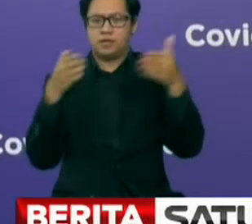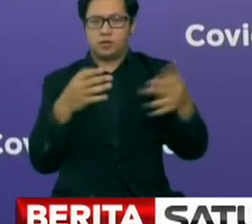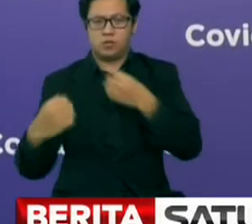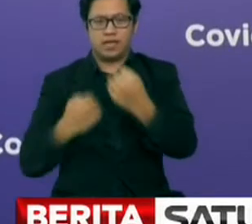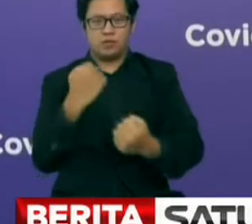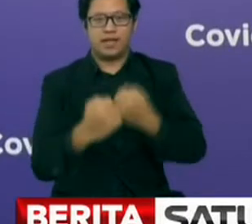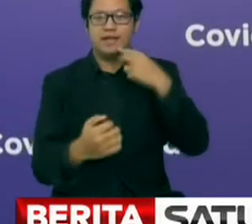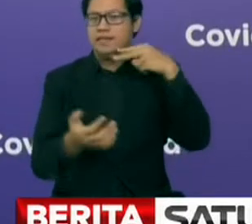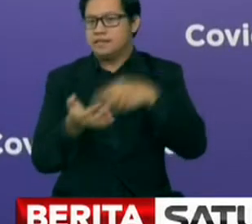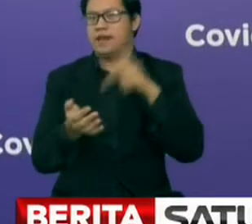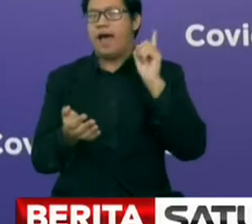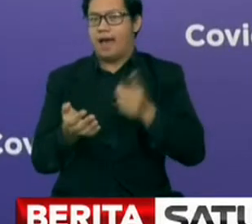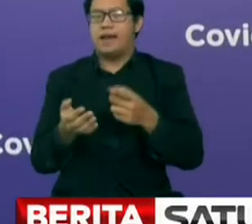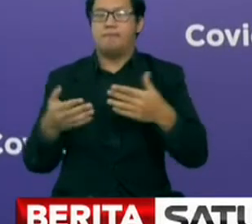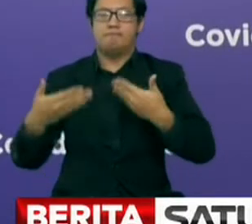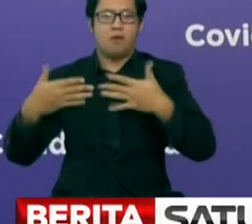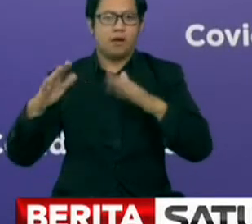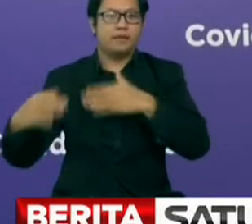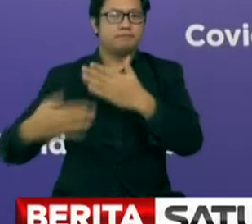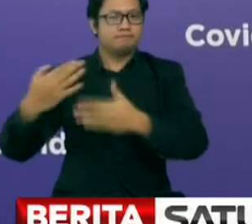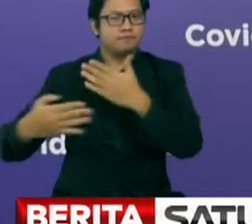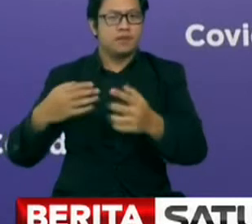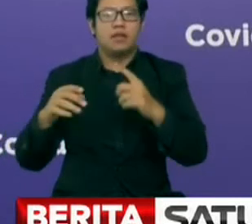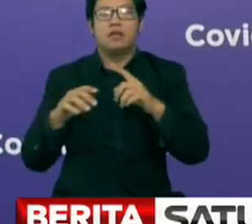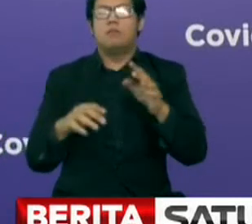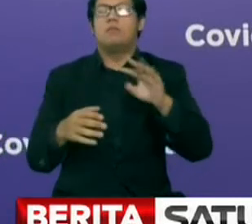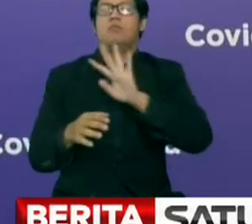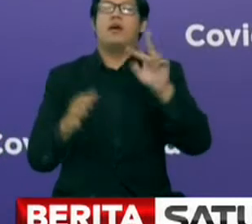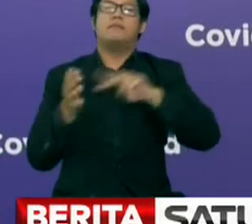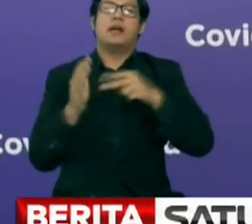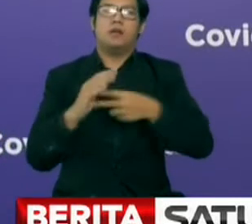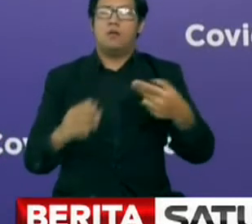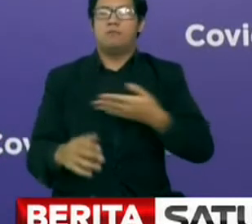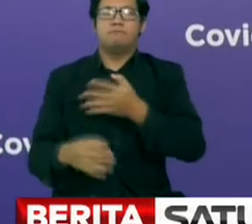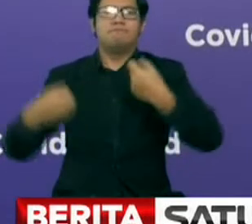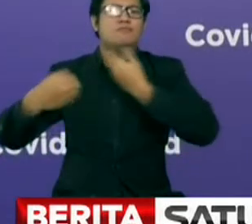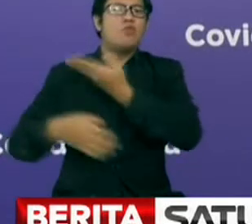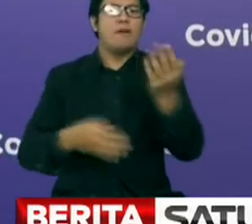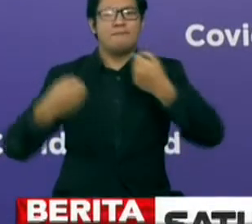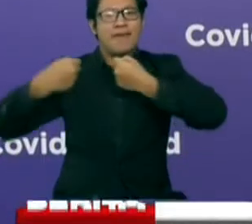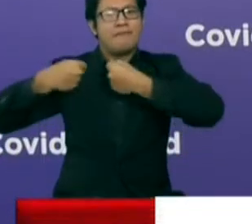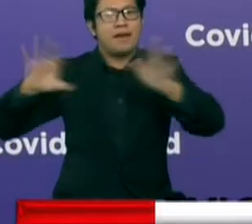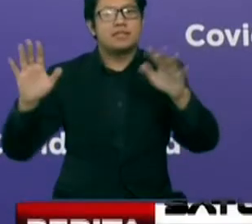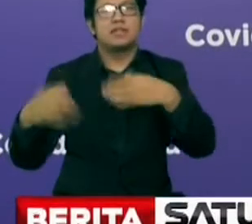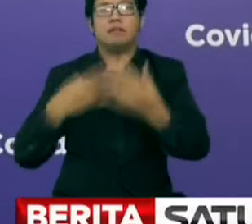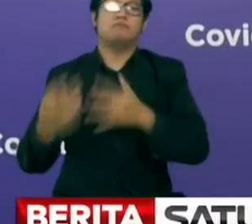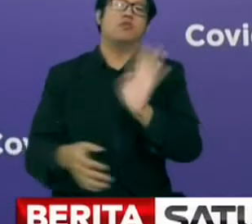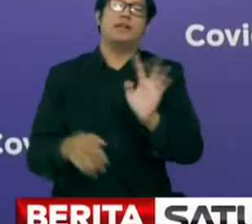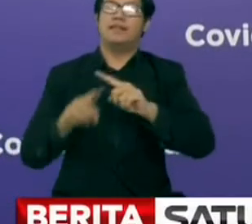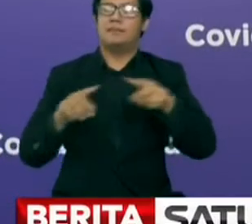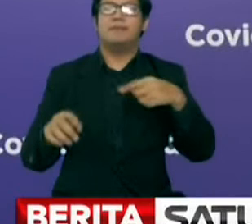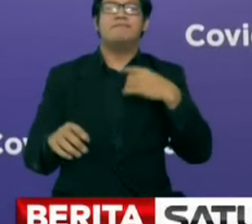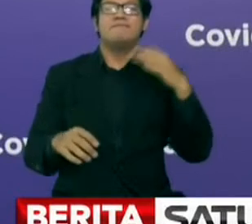yang masih diizinkan bukan berarti kemudian dengan bebas semuanya menjalankan itu Mari kita bersama-sama